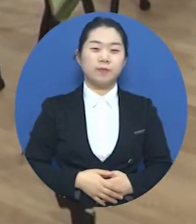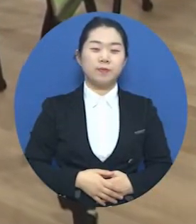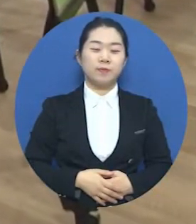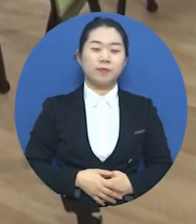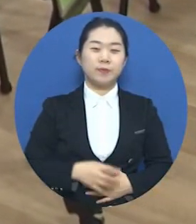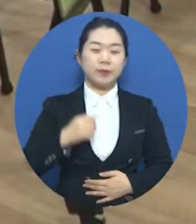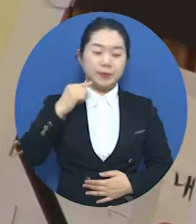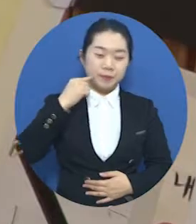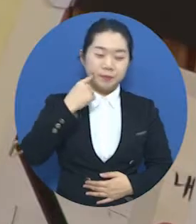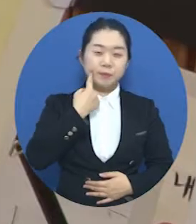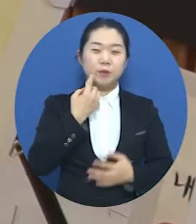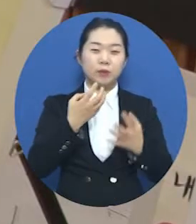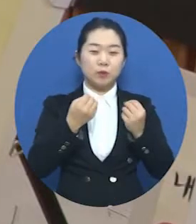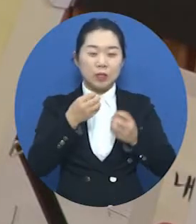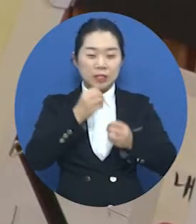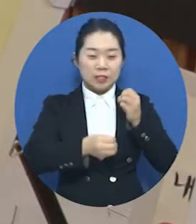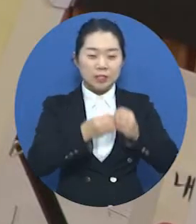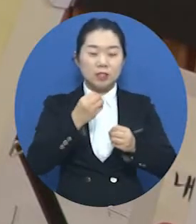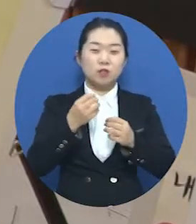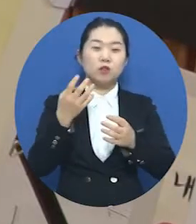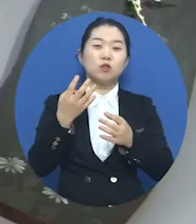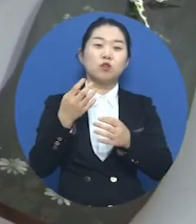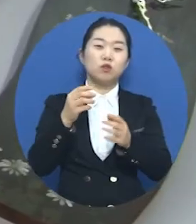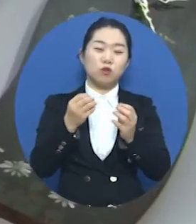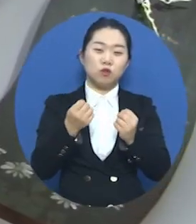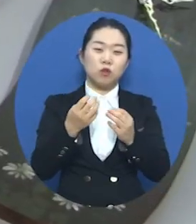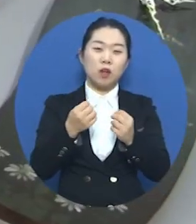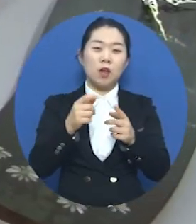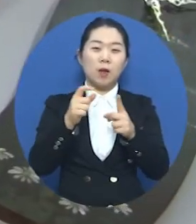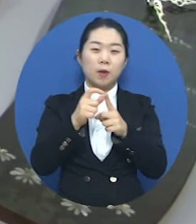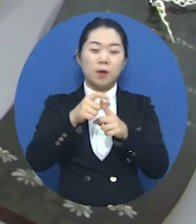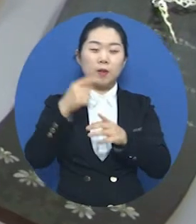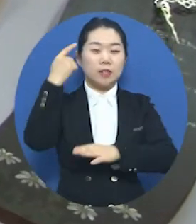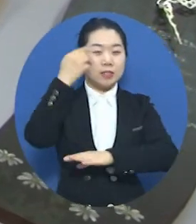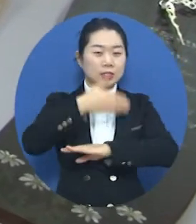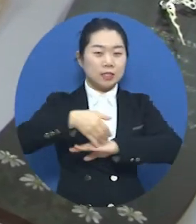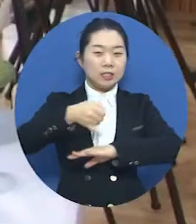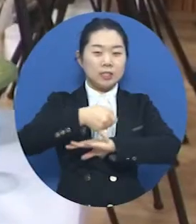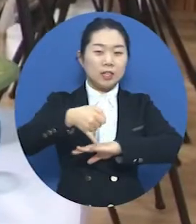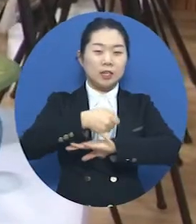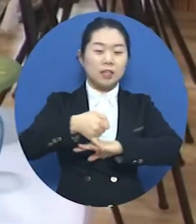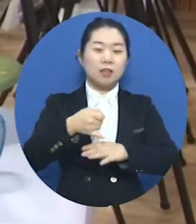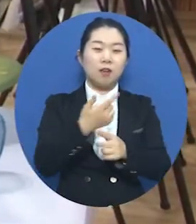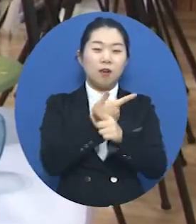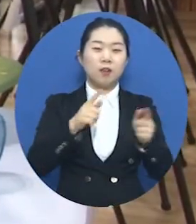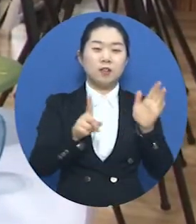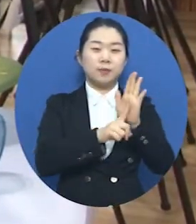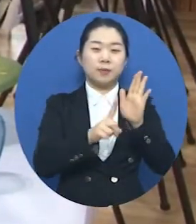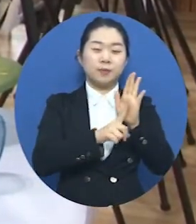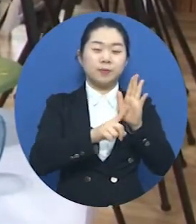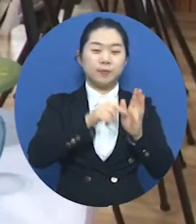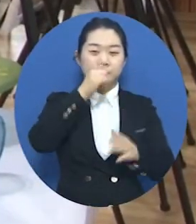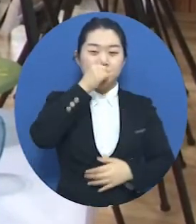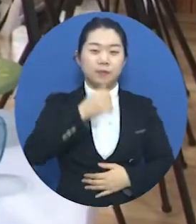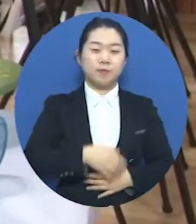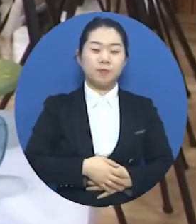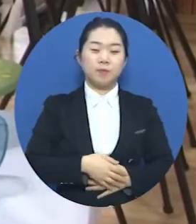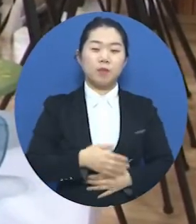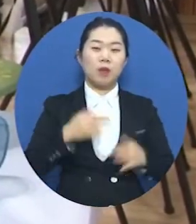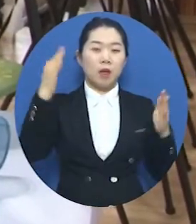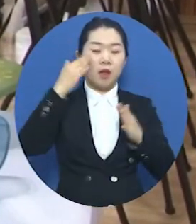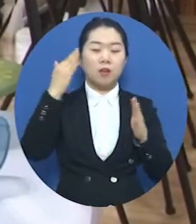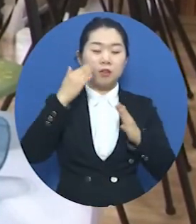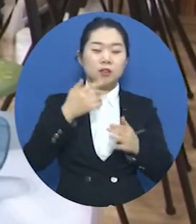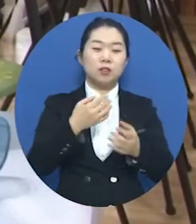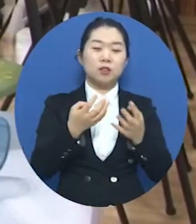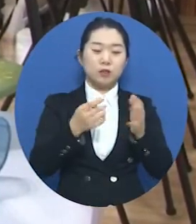아기자기한 수학 시화, 수학 용어 디자인 등 다양한 작품들이 전시되어 있는데요. 학생들은 전시 작품을 만들면서 수학이